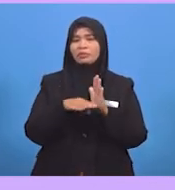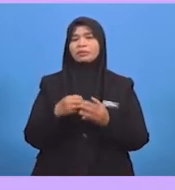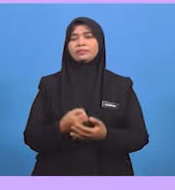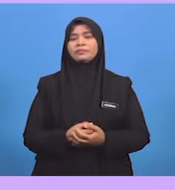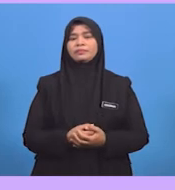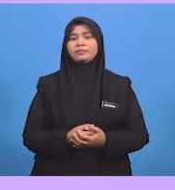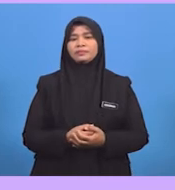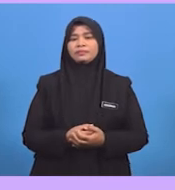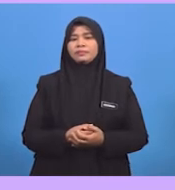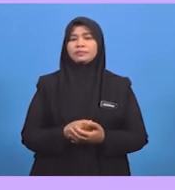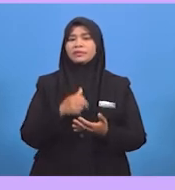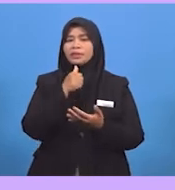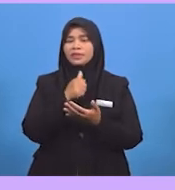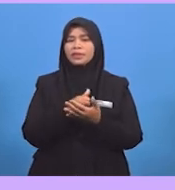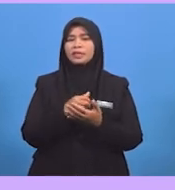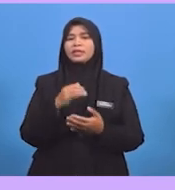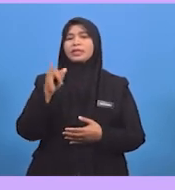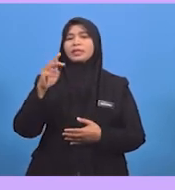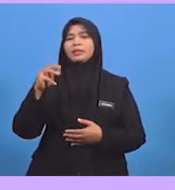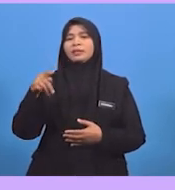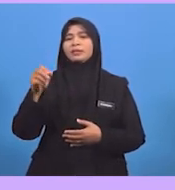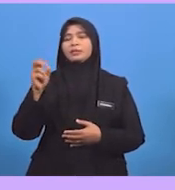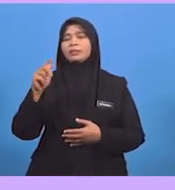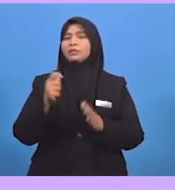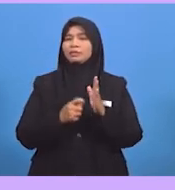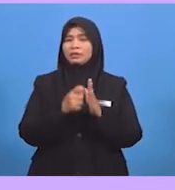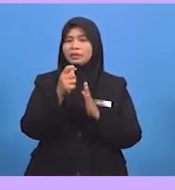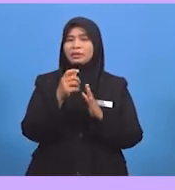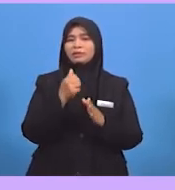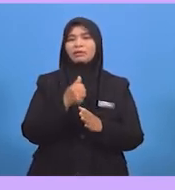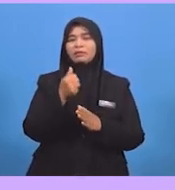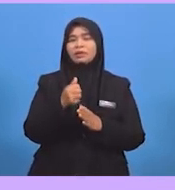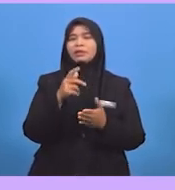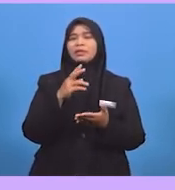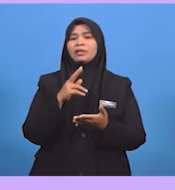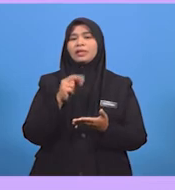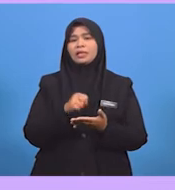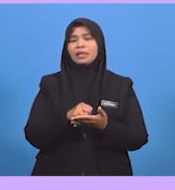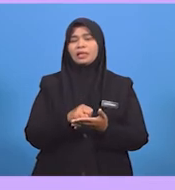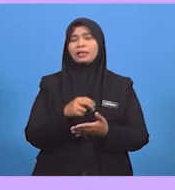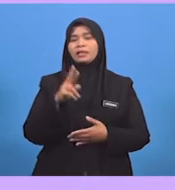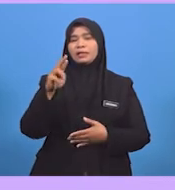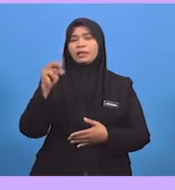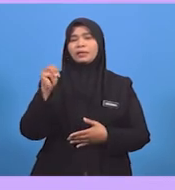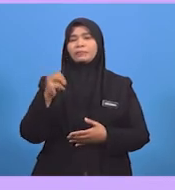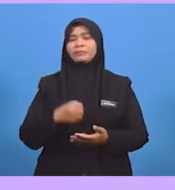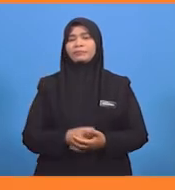RM177,800. Nilai import tinggi, nilai RM rendah atau nilai CNY tinggi.